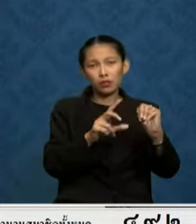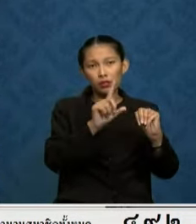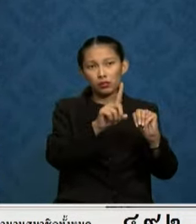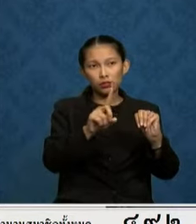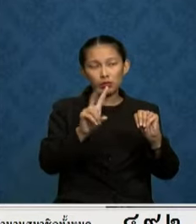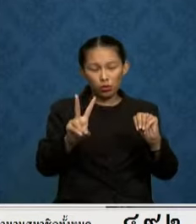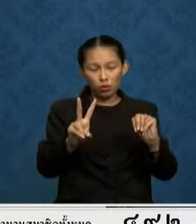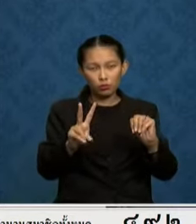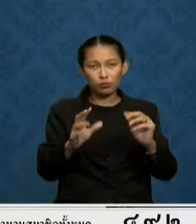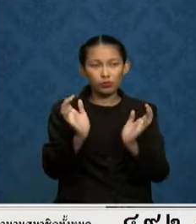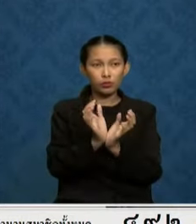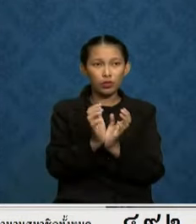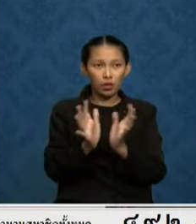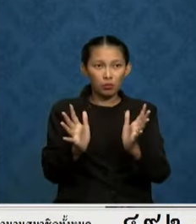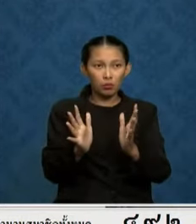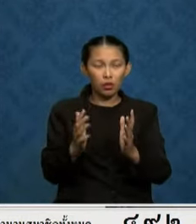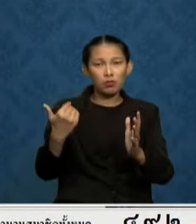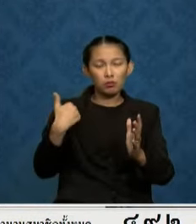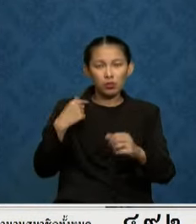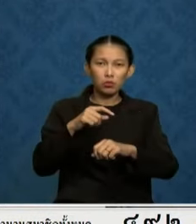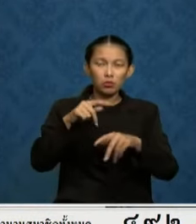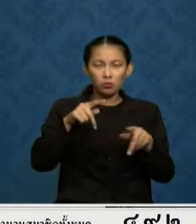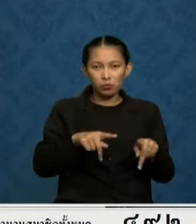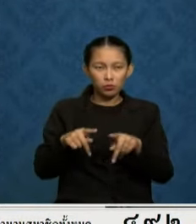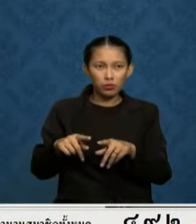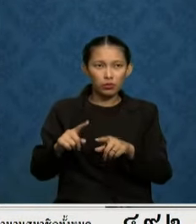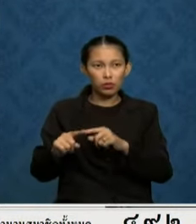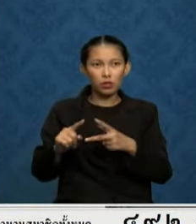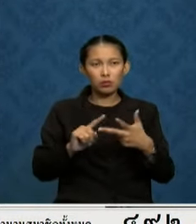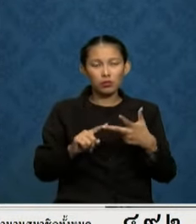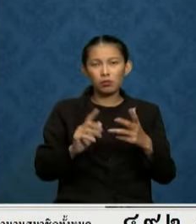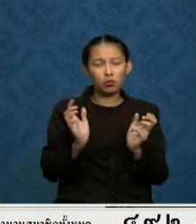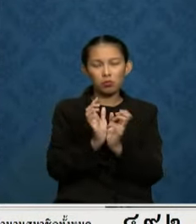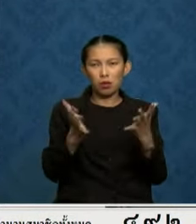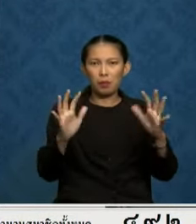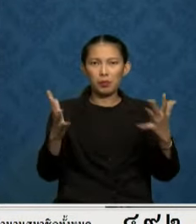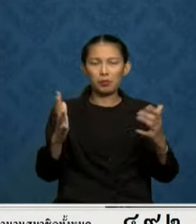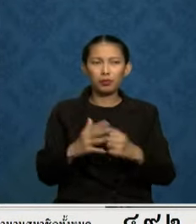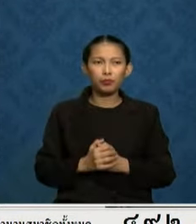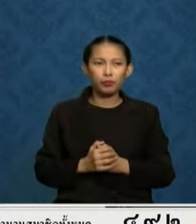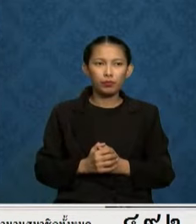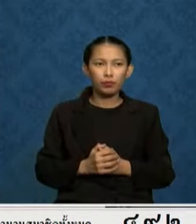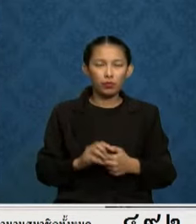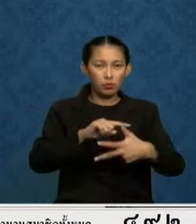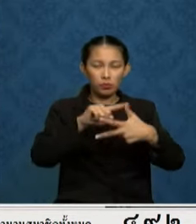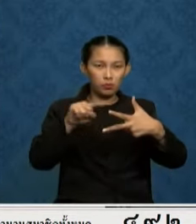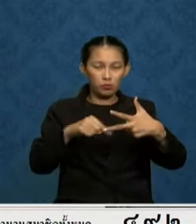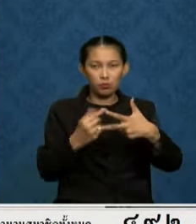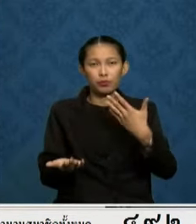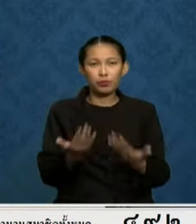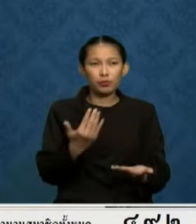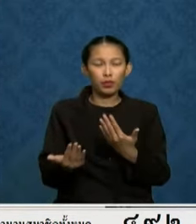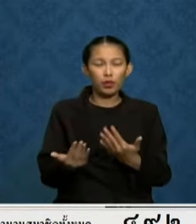องสองนิระโทษกรมอยางมเงินไขแล้วก็สามไม่นิระโทษกรรมอัี้เป็สามแนวทางซึ่ง